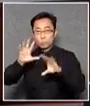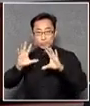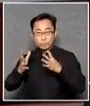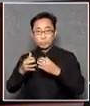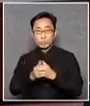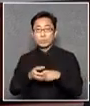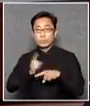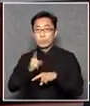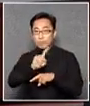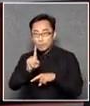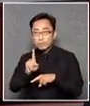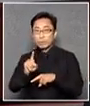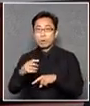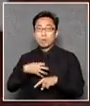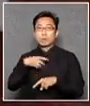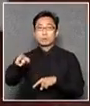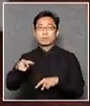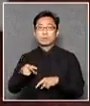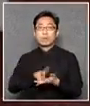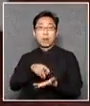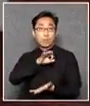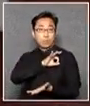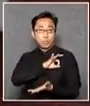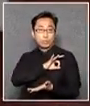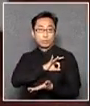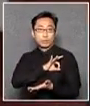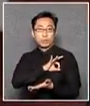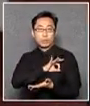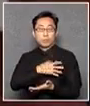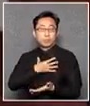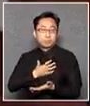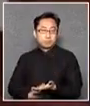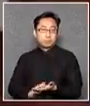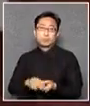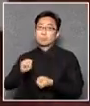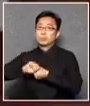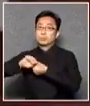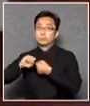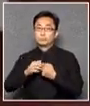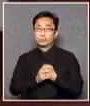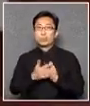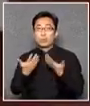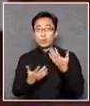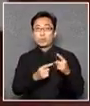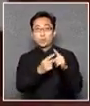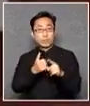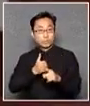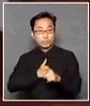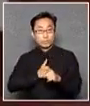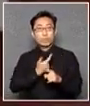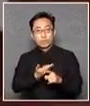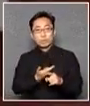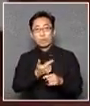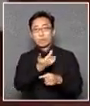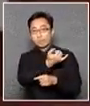只會令到大家對呢一個議會即係更加失望，係咪？當然有啲民主派議員我都不敢恭